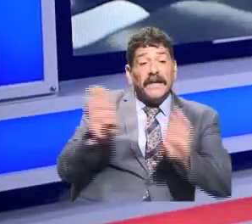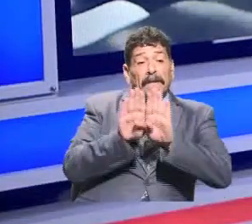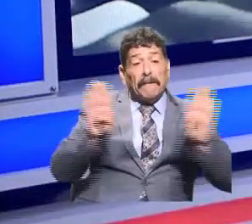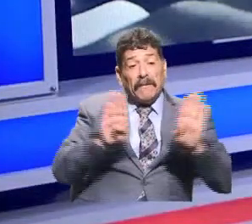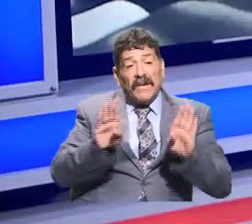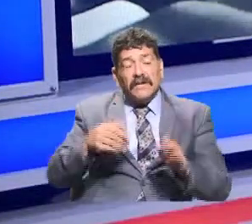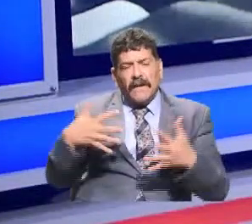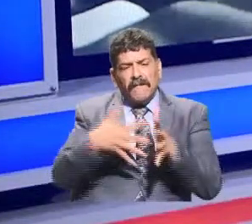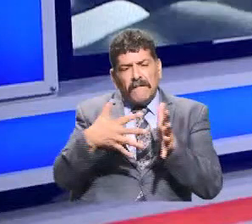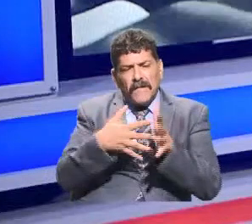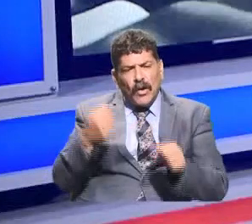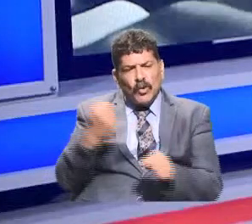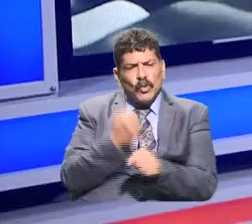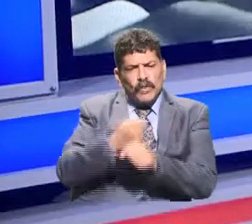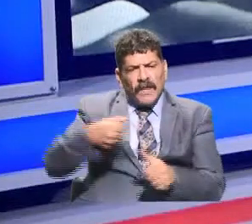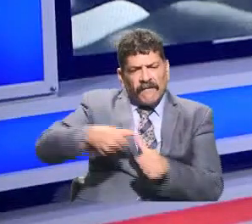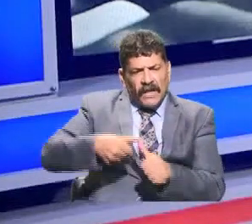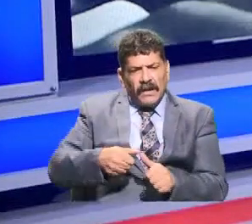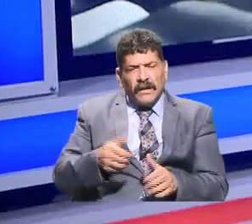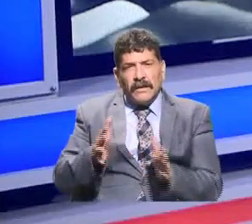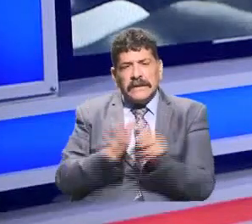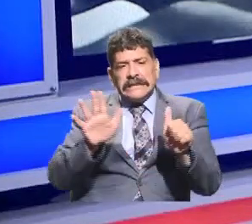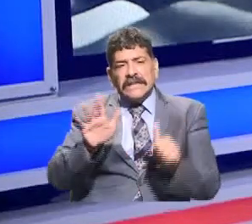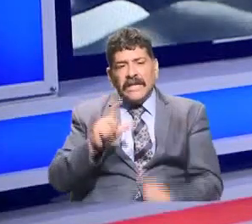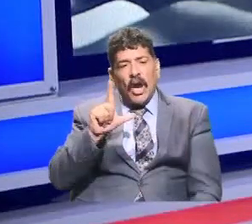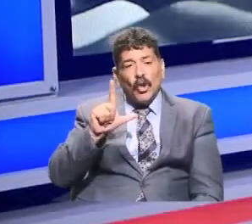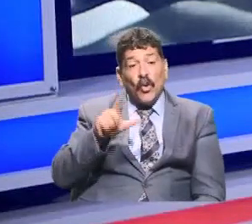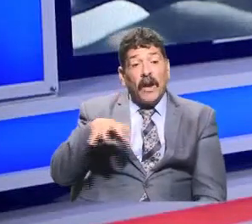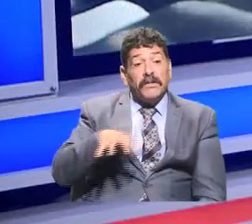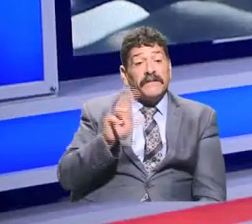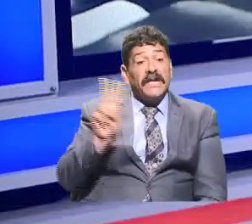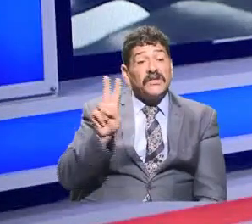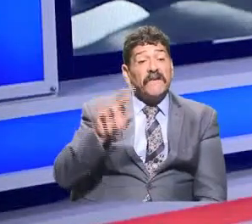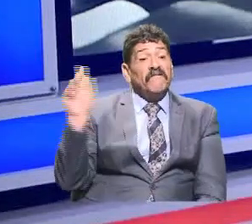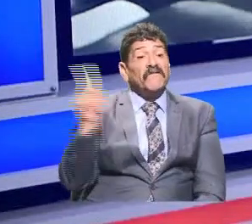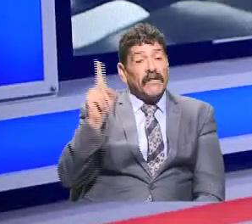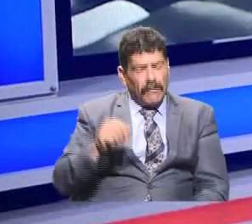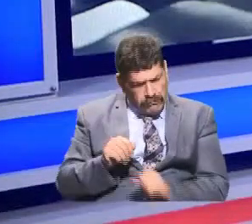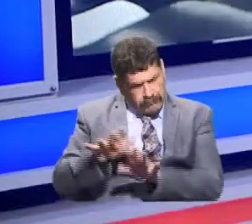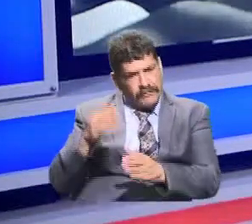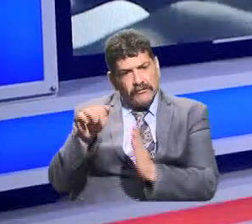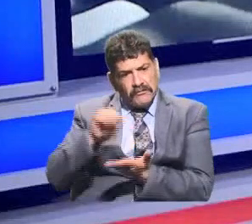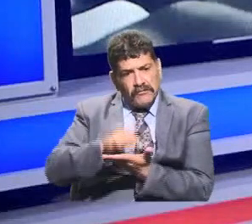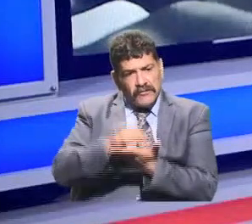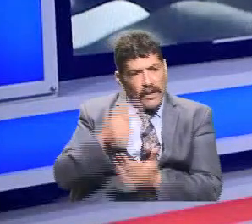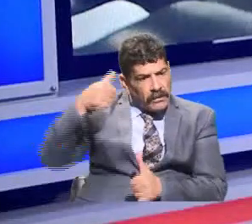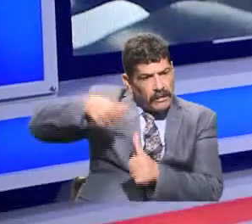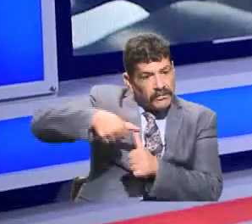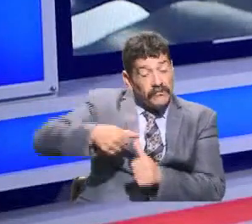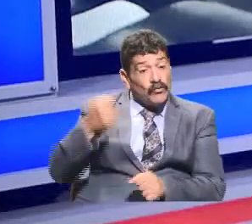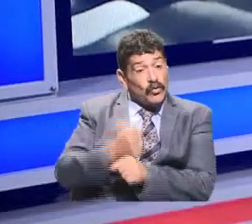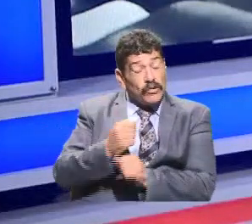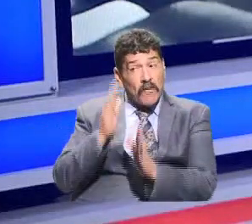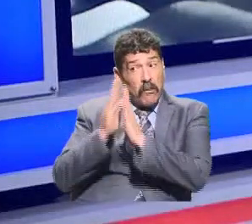وبحث نشرت بحوالي سته عشره لغه في عشرين دوله مختلفه ليخلد من بعده